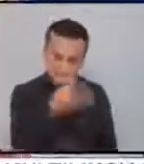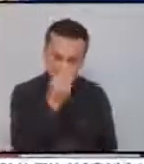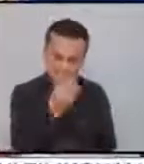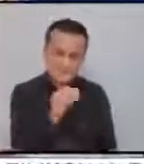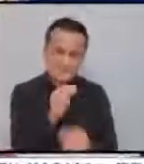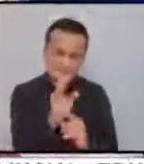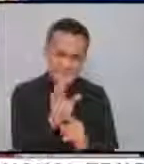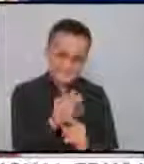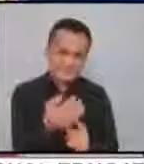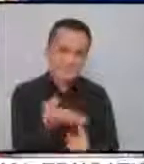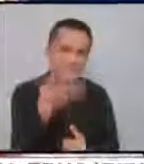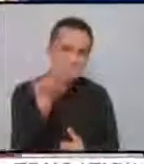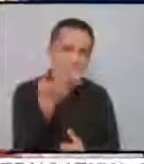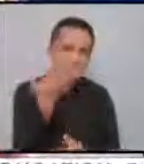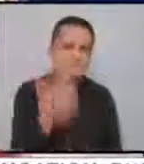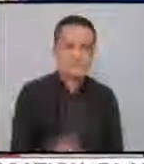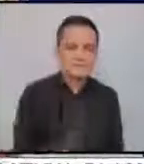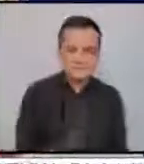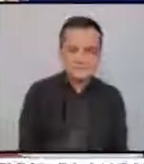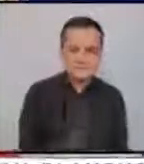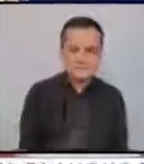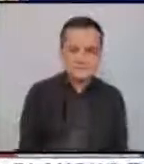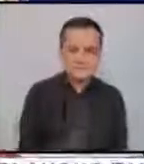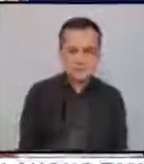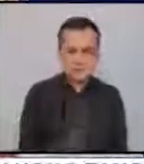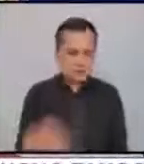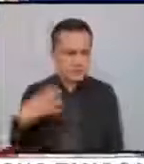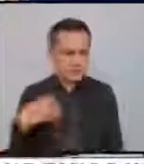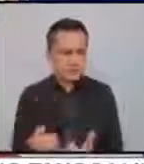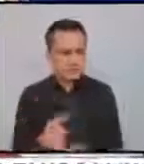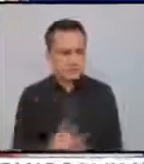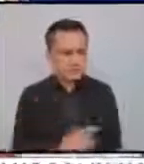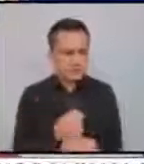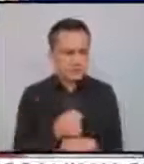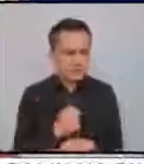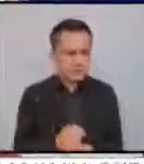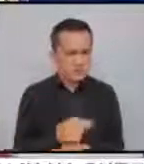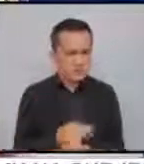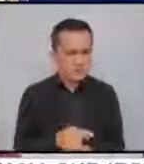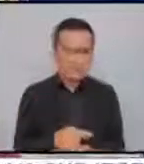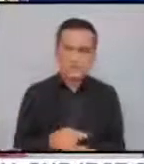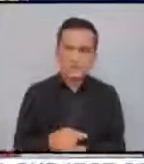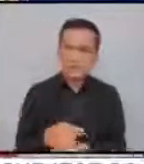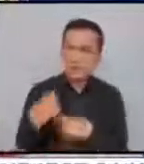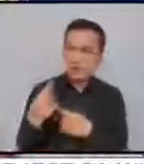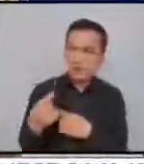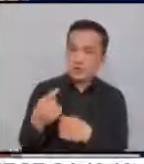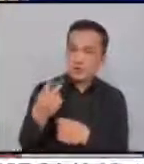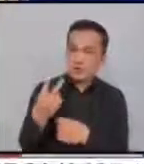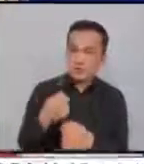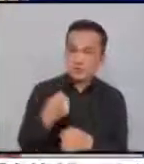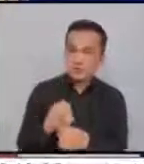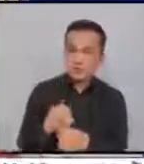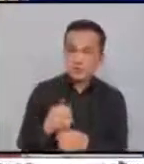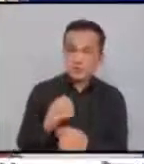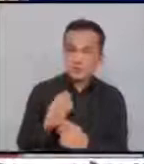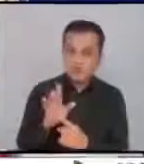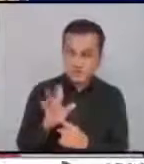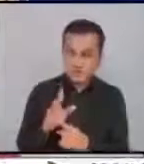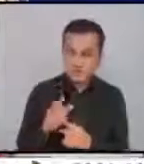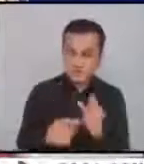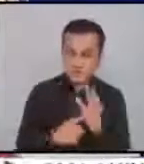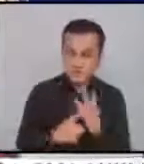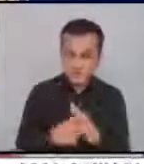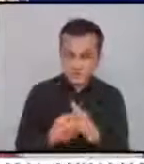sige. Simulan natin. Wait lang, gano'n ka na ba katagal gumagawa nito? 2 years na po. Two years. Ah, pandemic ka nag-start. Yes po. So, sakto